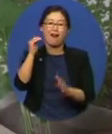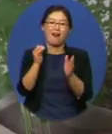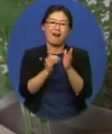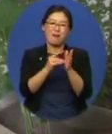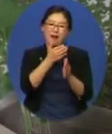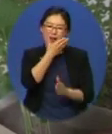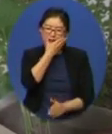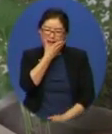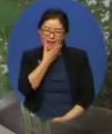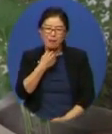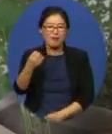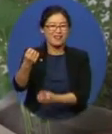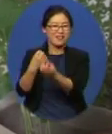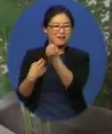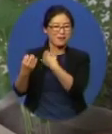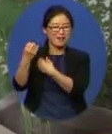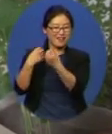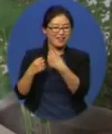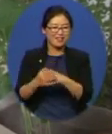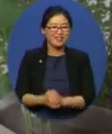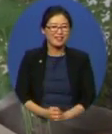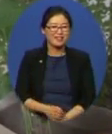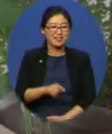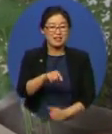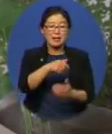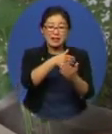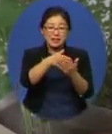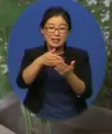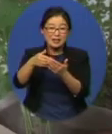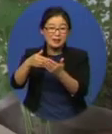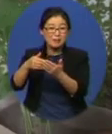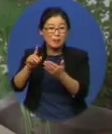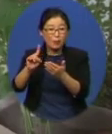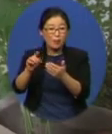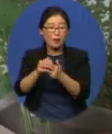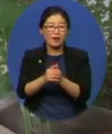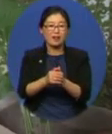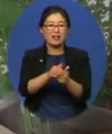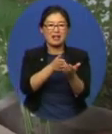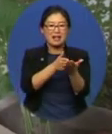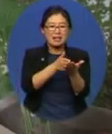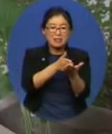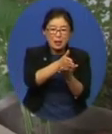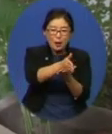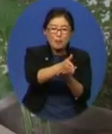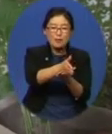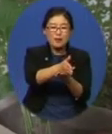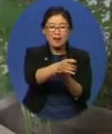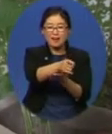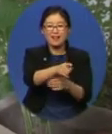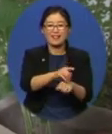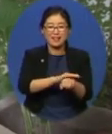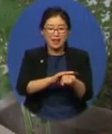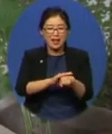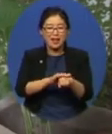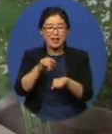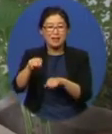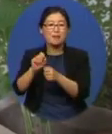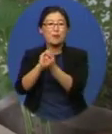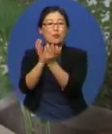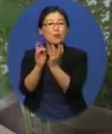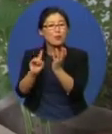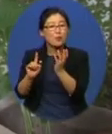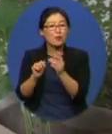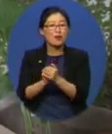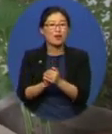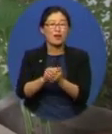이상 좋은 것이 없다고 생각을 했고 그림이나 이런 거는 그 분야에 잘 하시는 분들이 하지만 꽃은